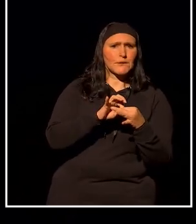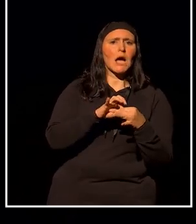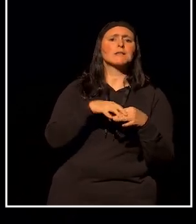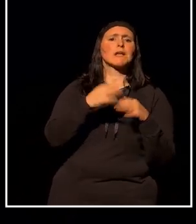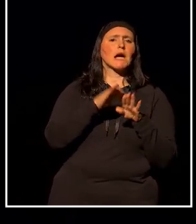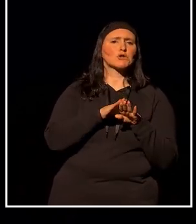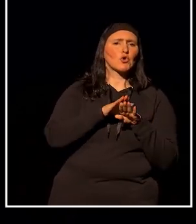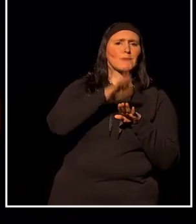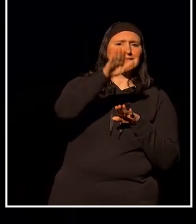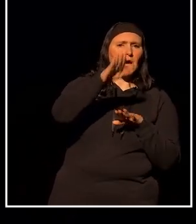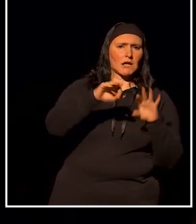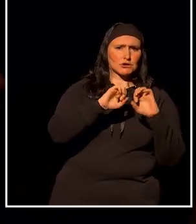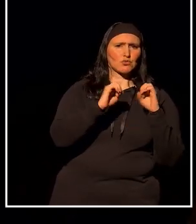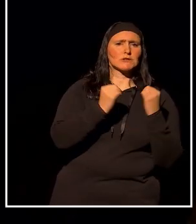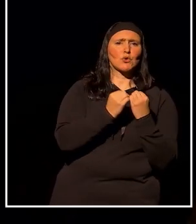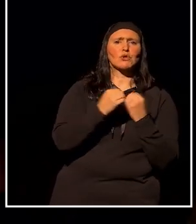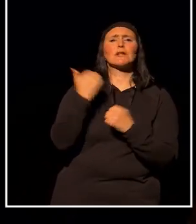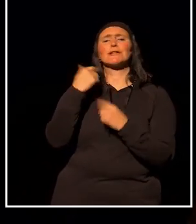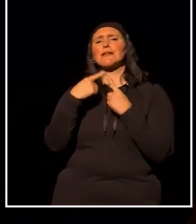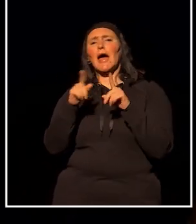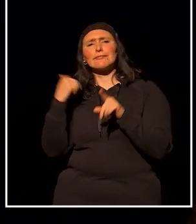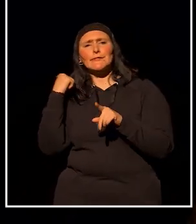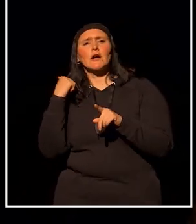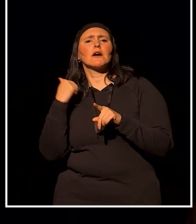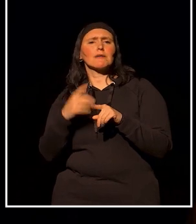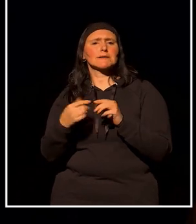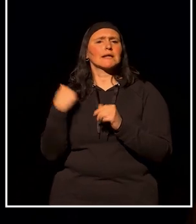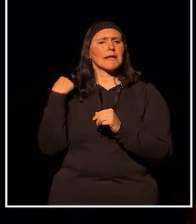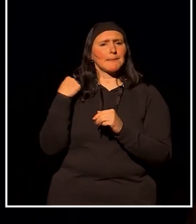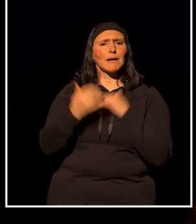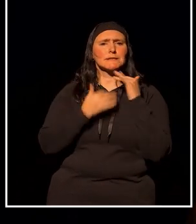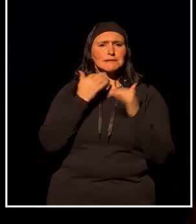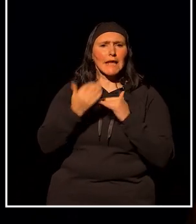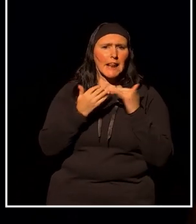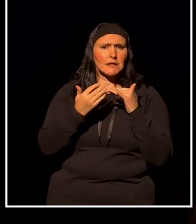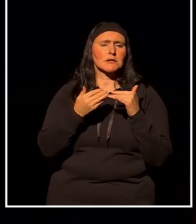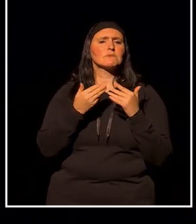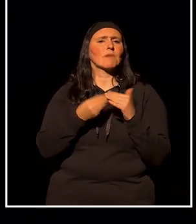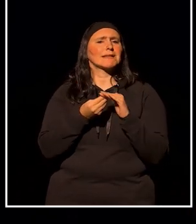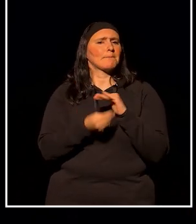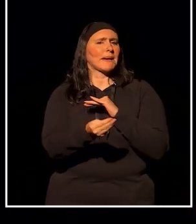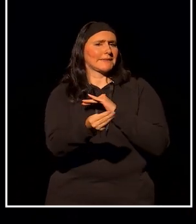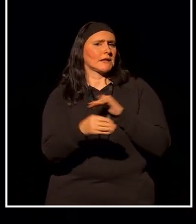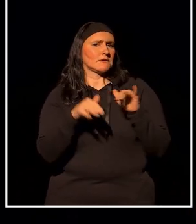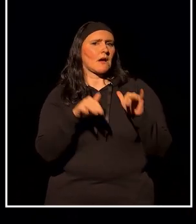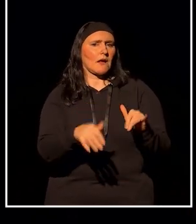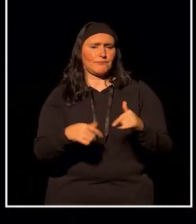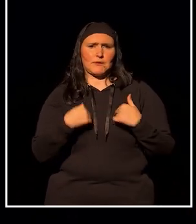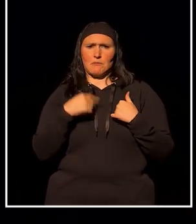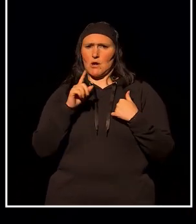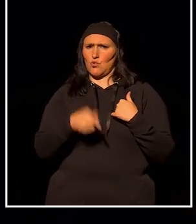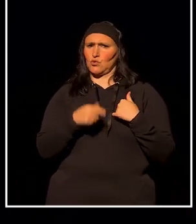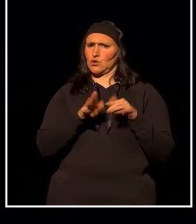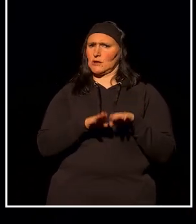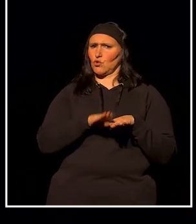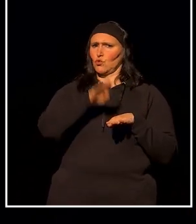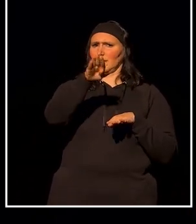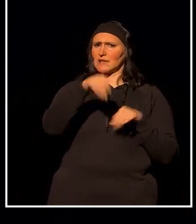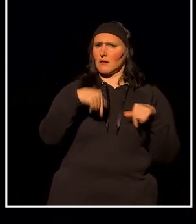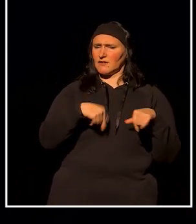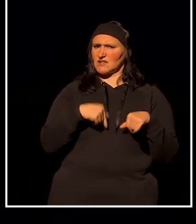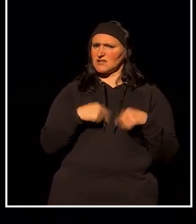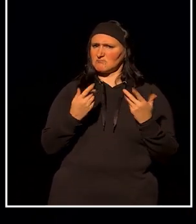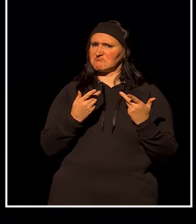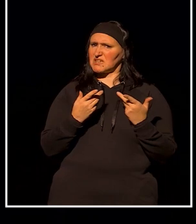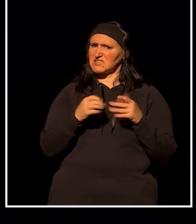was gesagt wurde, empathisch und so weiter, teile ich alles. Aber ich mache mir große Sorgen um die Documenta und Herr Schneider, Sie waren